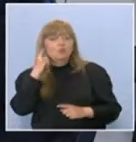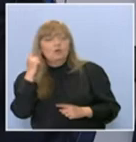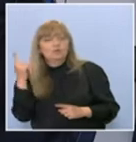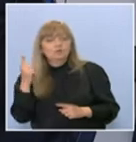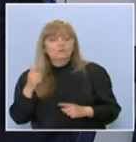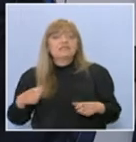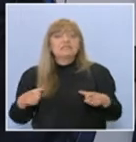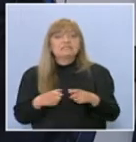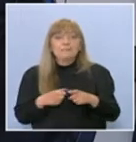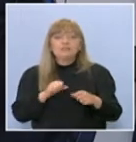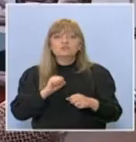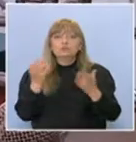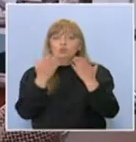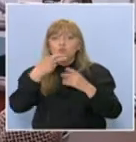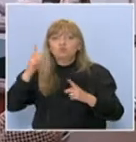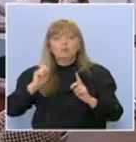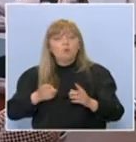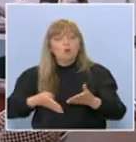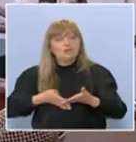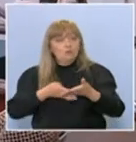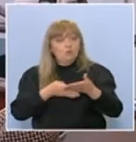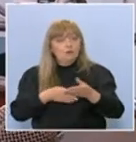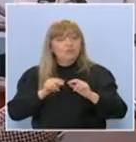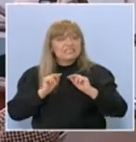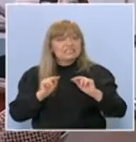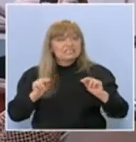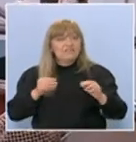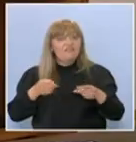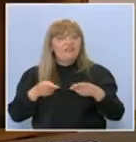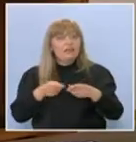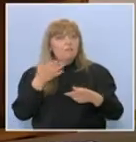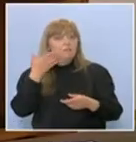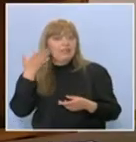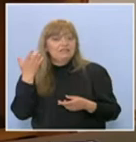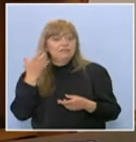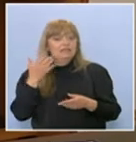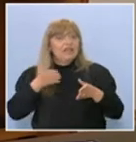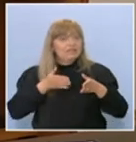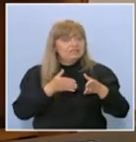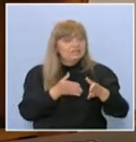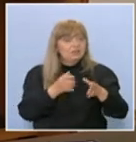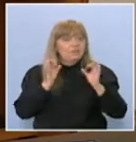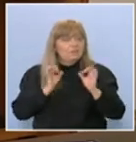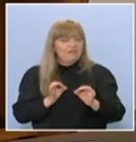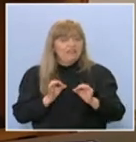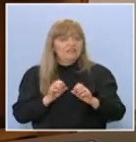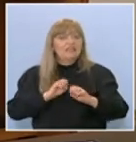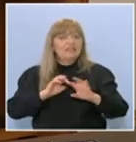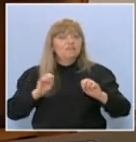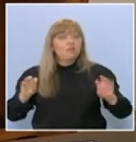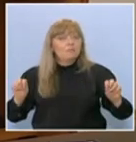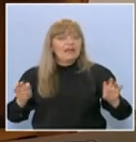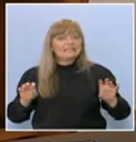Семейството и училището могат да помогнат с един много важен съвет към младите. Да се насочат към правилната информация и да я търсят.